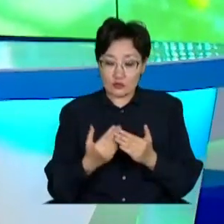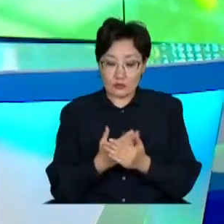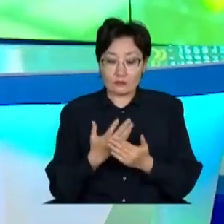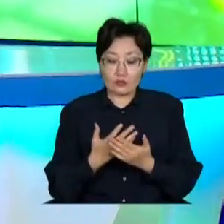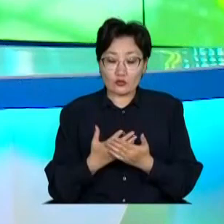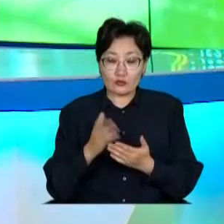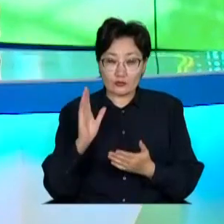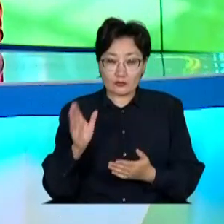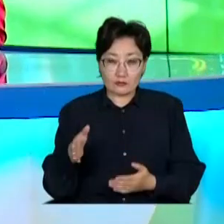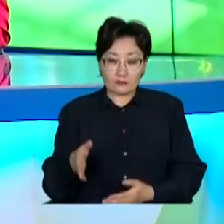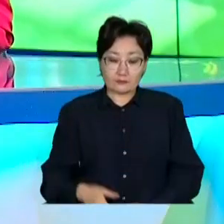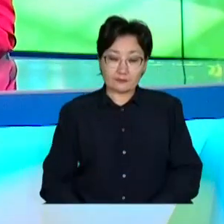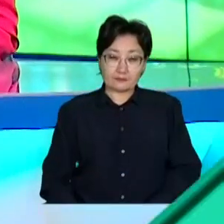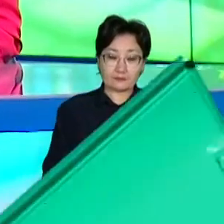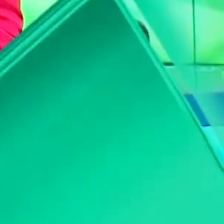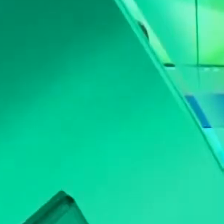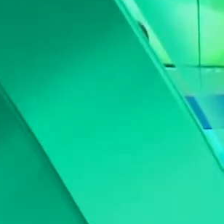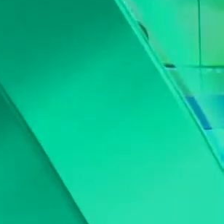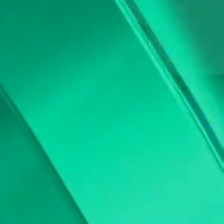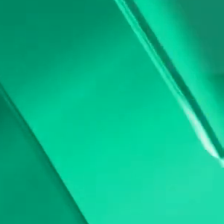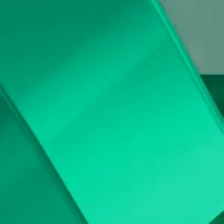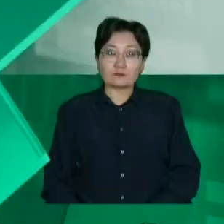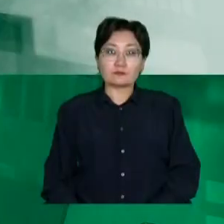Бүгінгі шығарылымнан көретіндеріңіз.